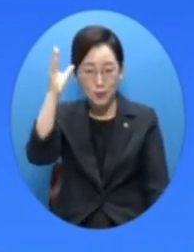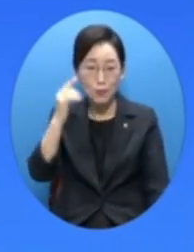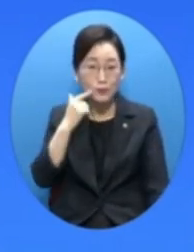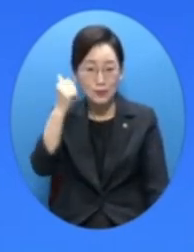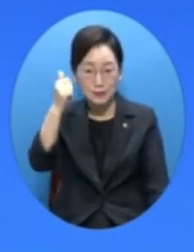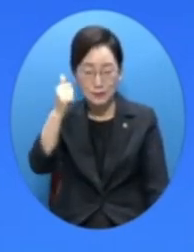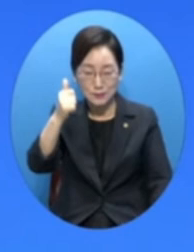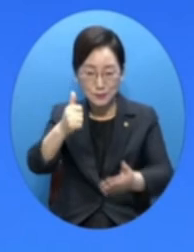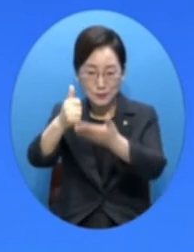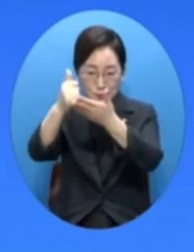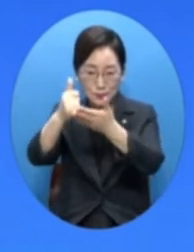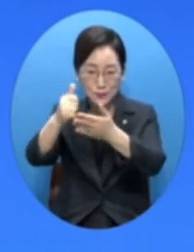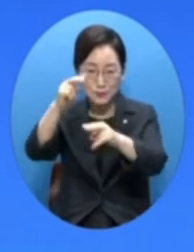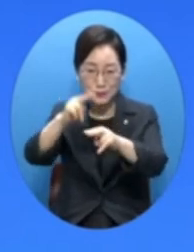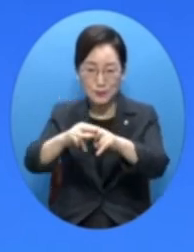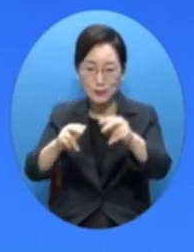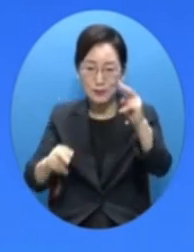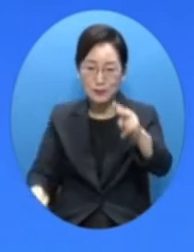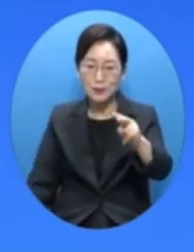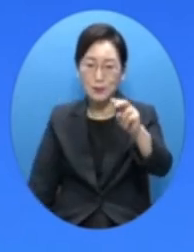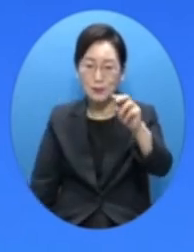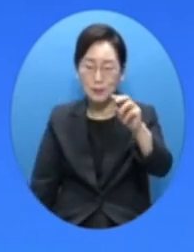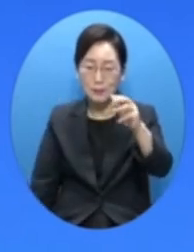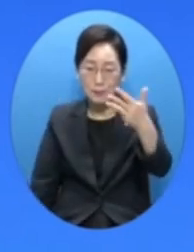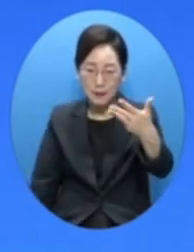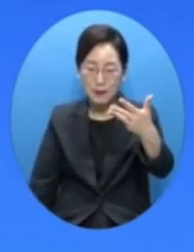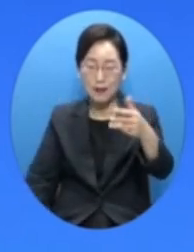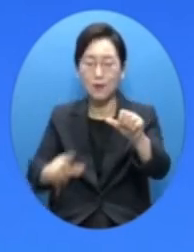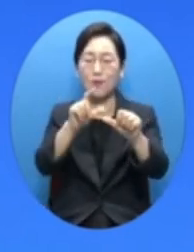2008년 5월 14일